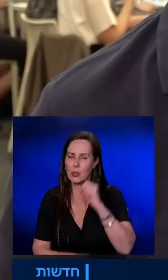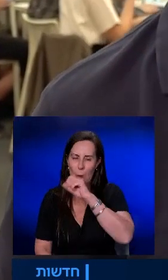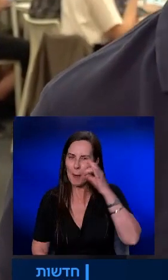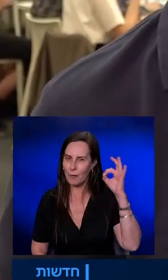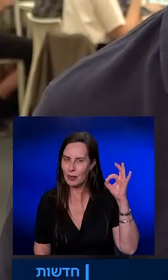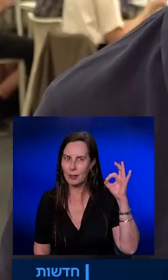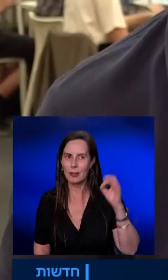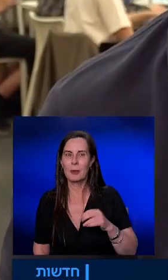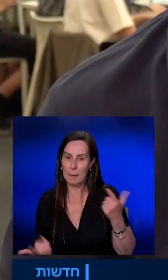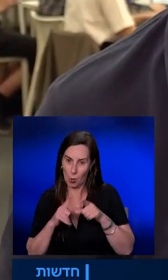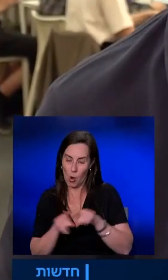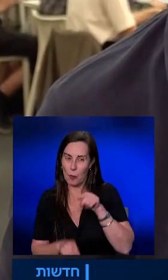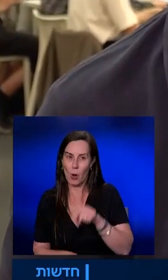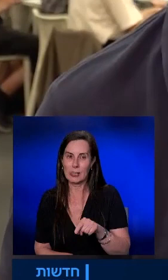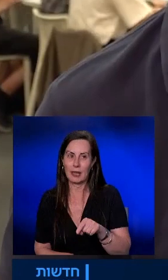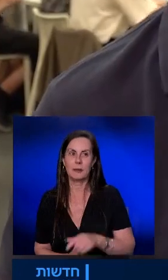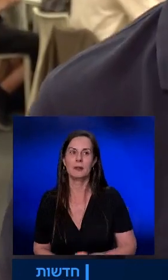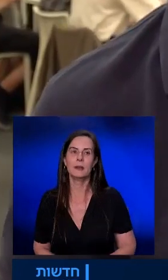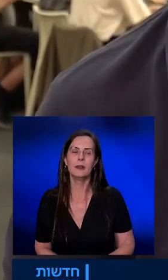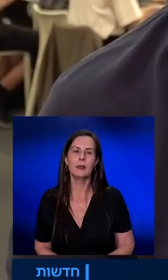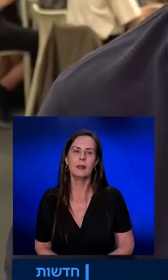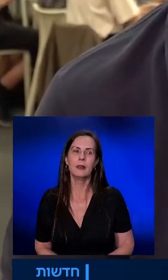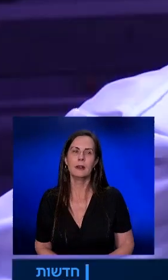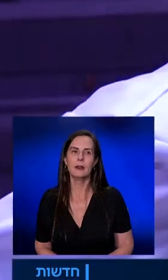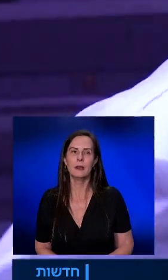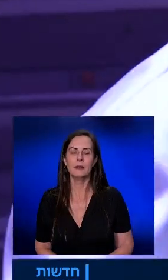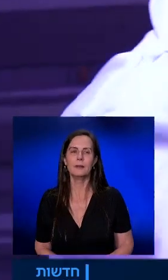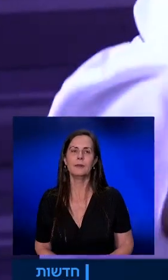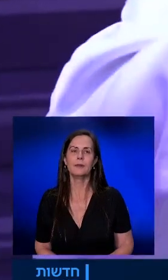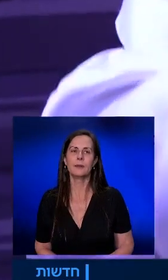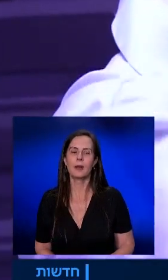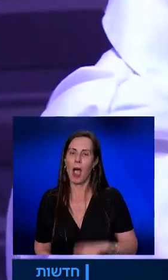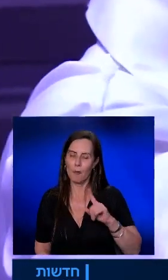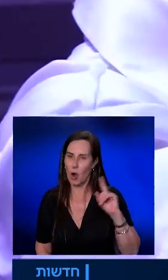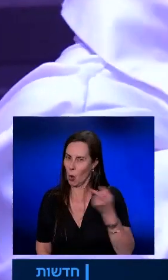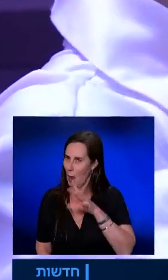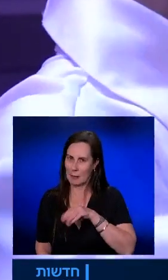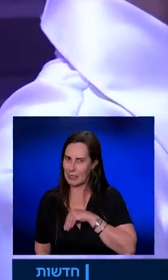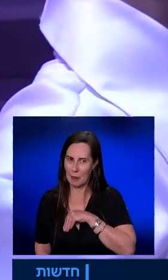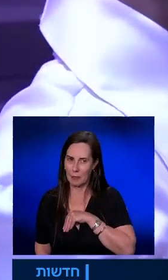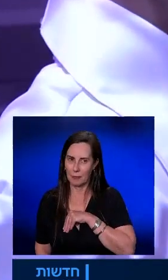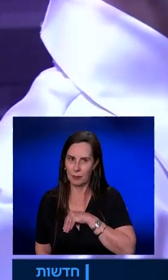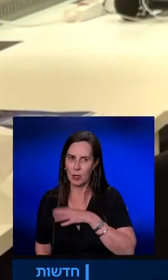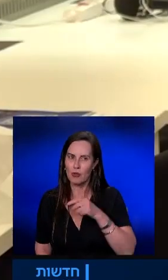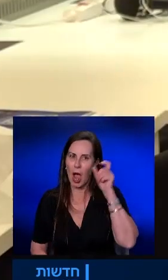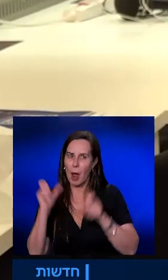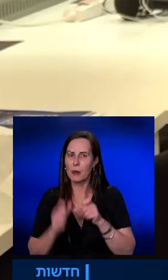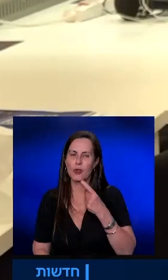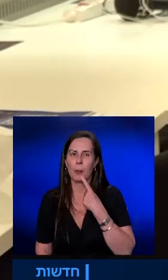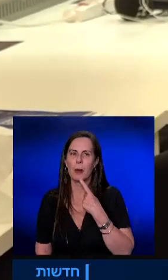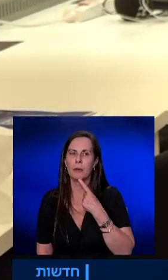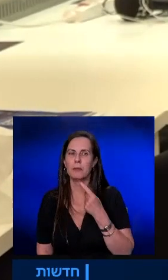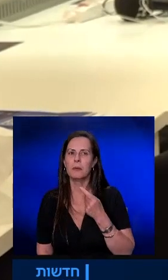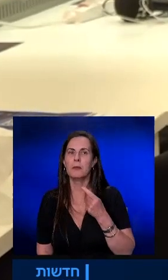of message to this festival also. אבל לא כולם מסכימים. There are a lot of songs